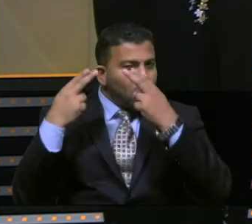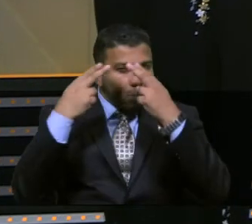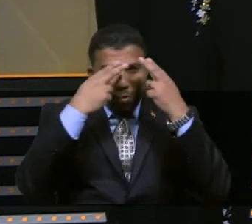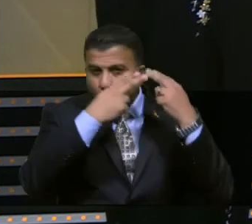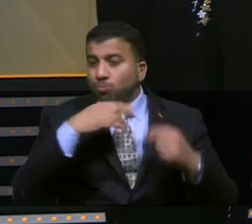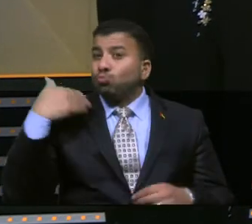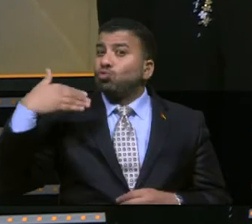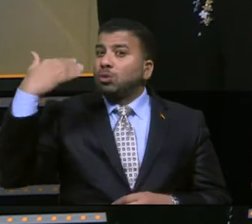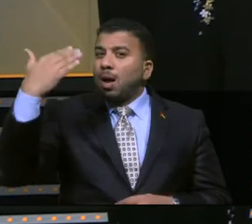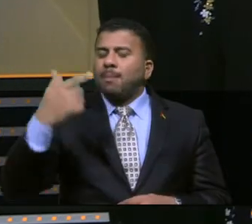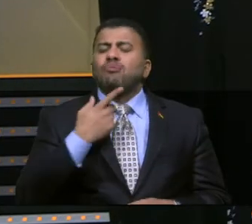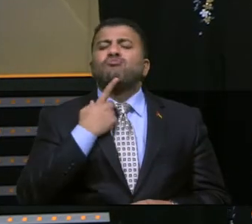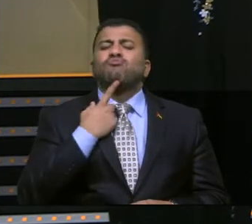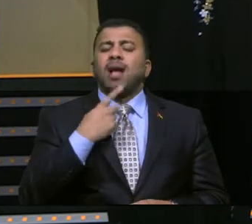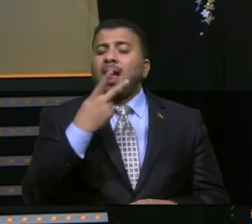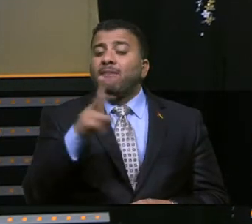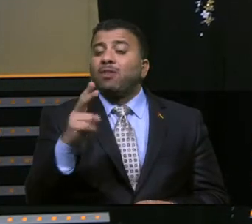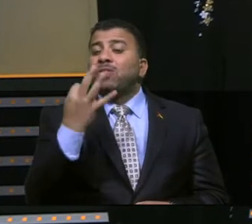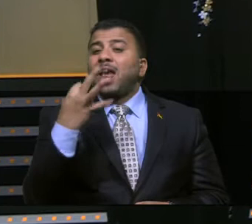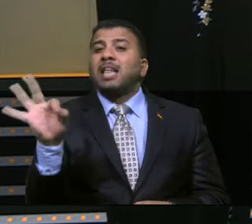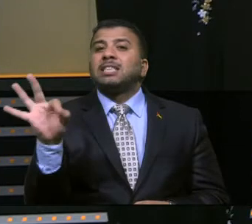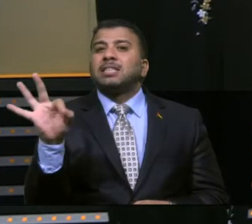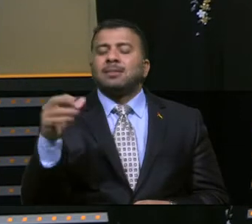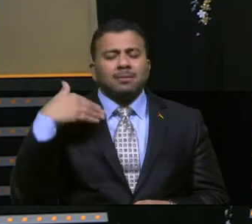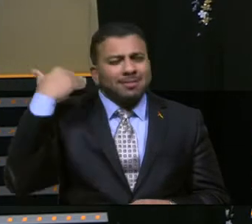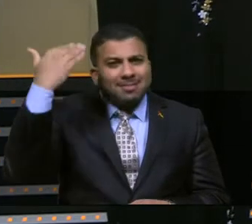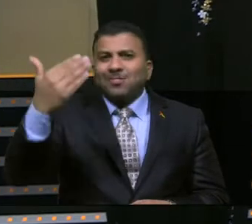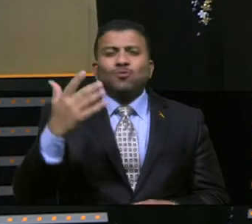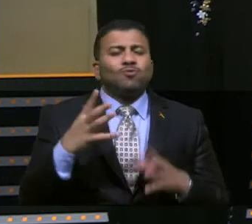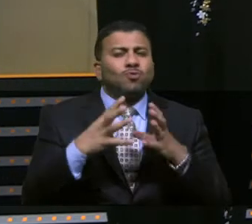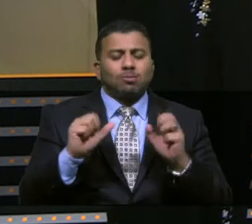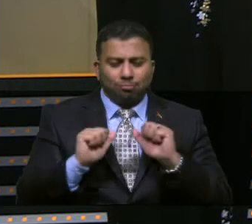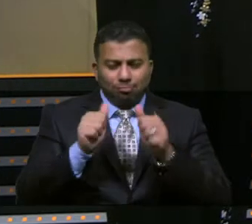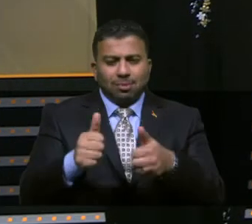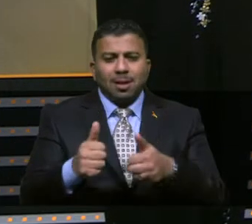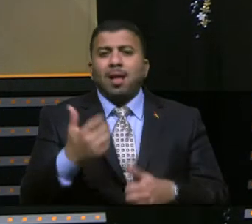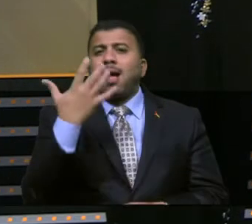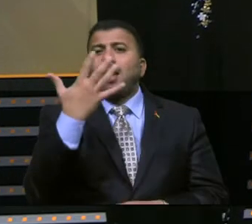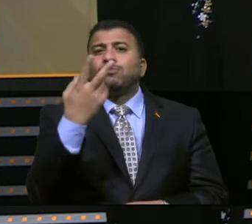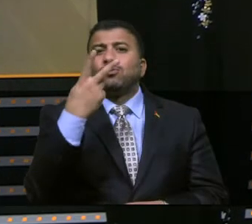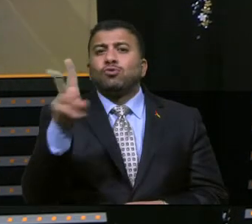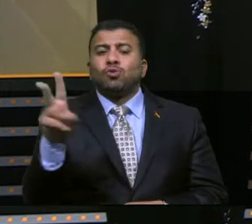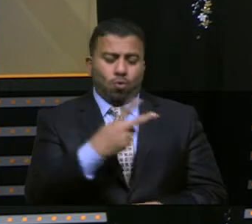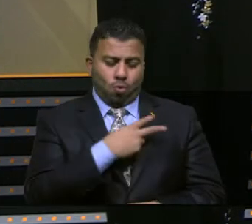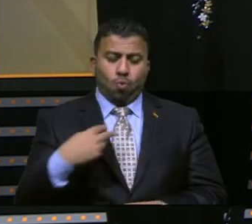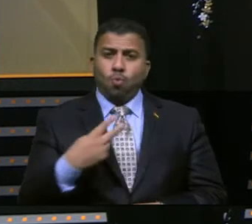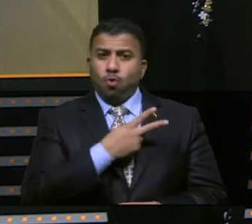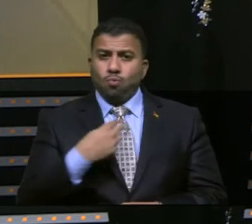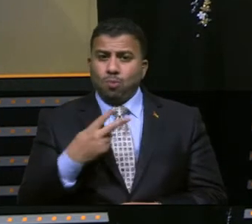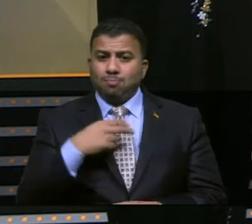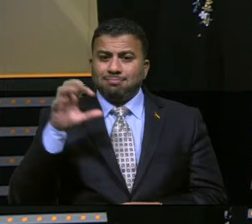مستقبل الحالة الأمنية لعام 2030، وذلك بمشاركة 25 جهة حكومية